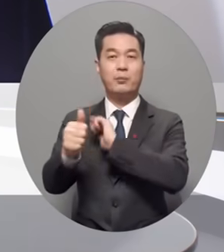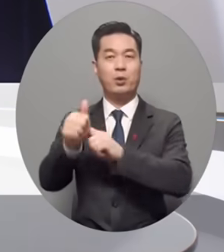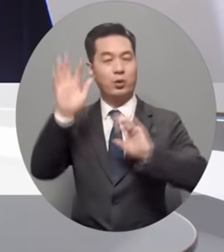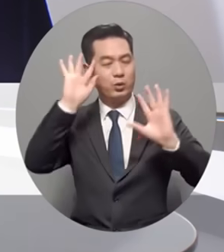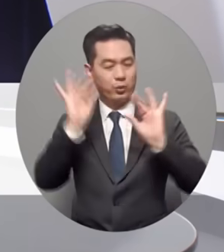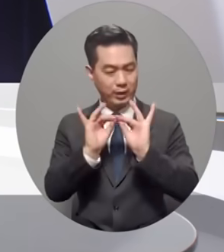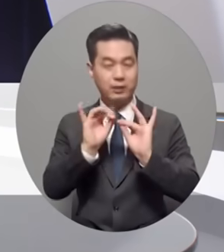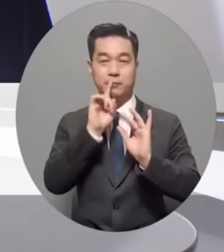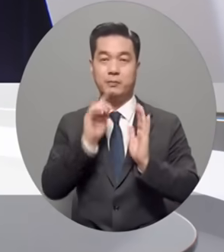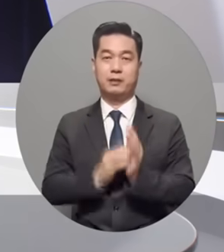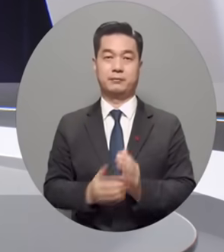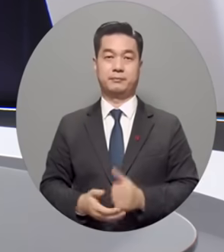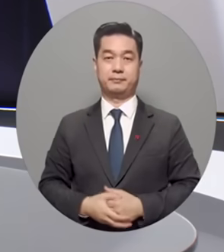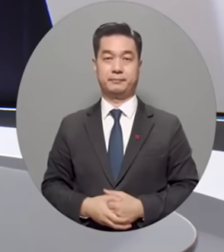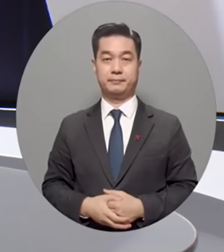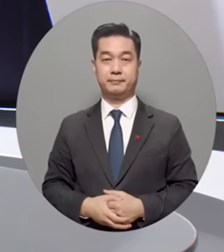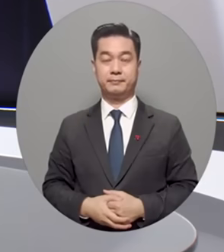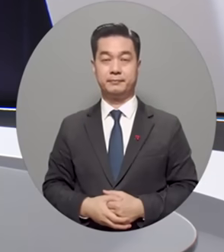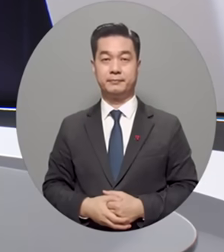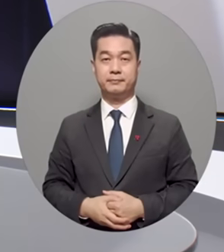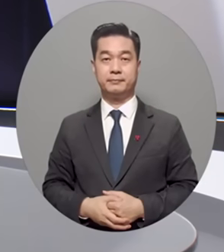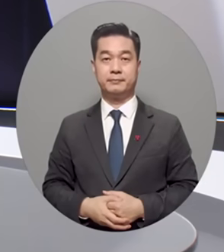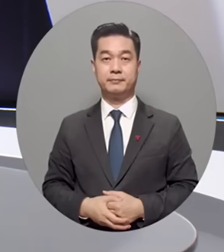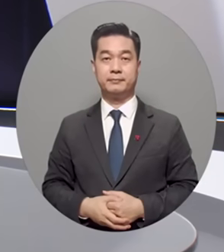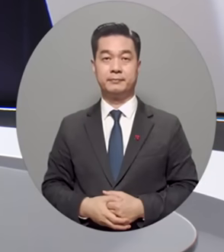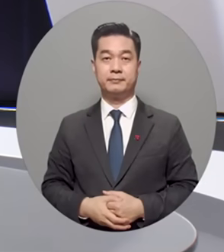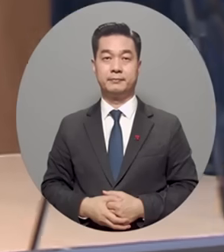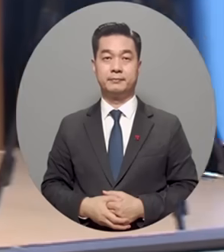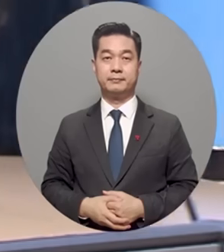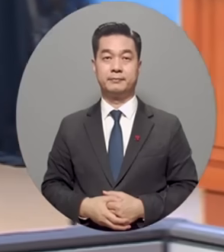동의했다고 말했습니다. 신준명 기자입니다.